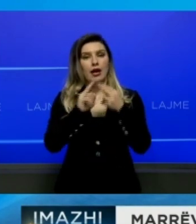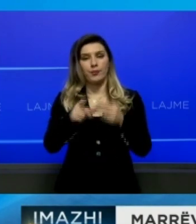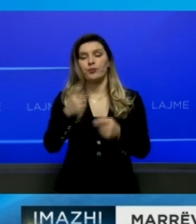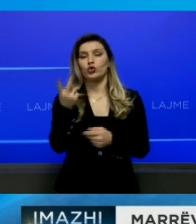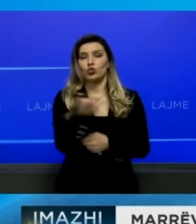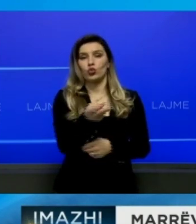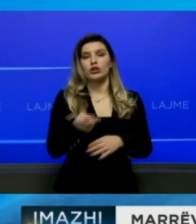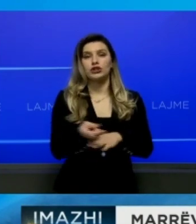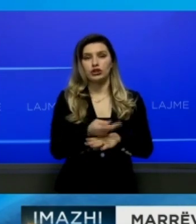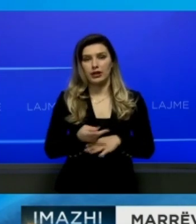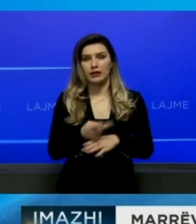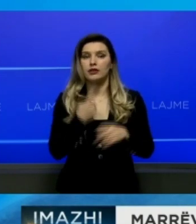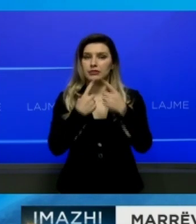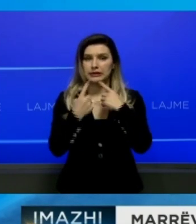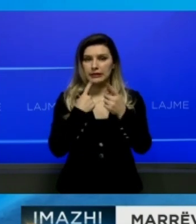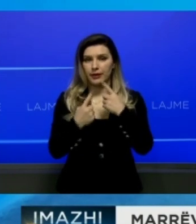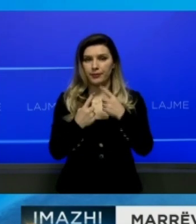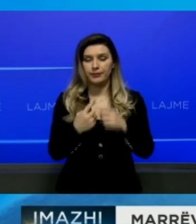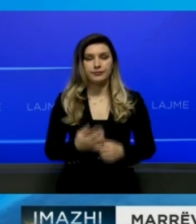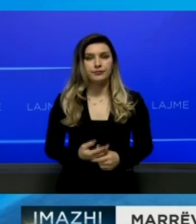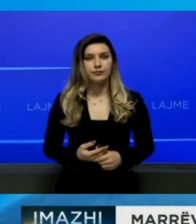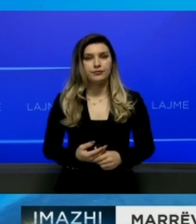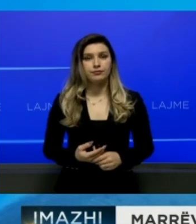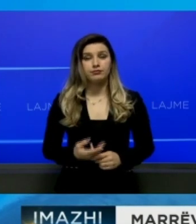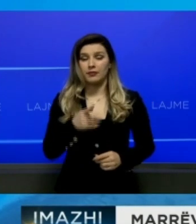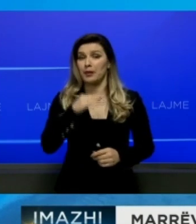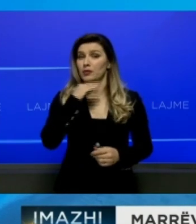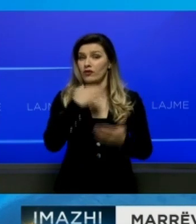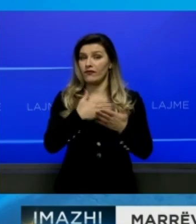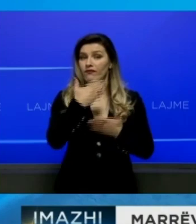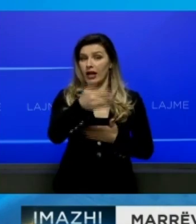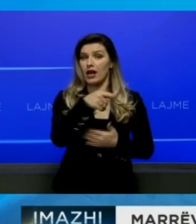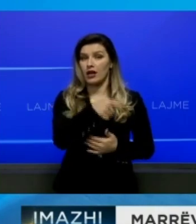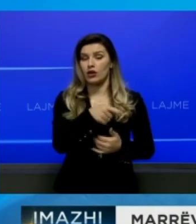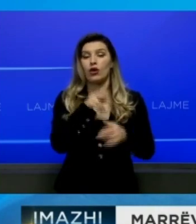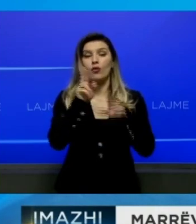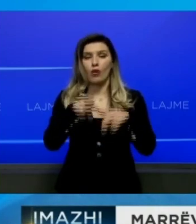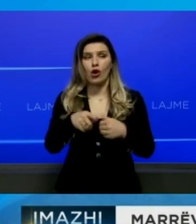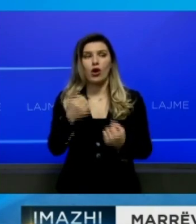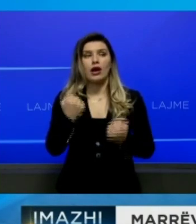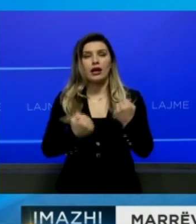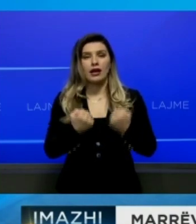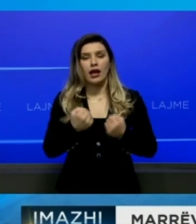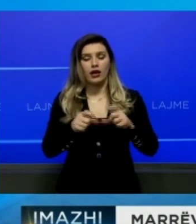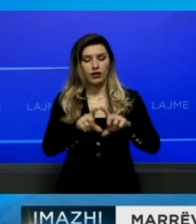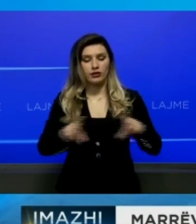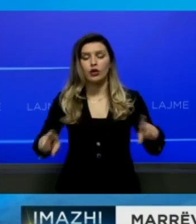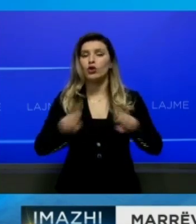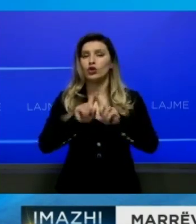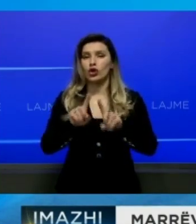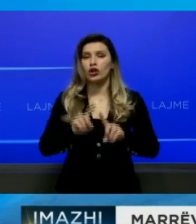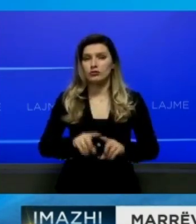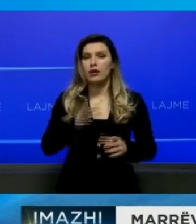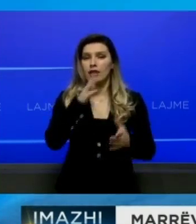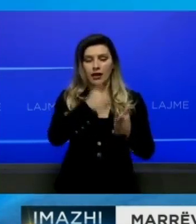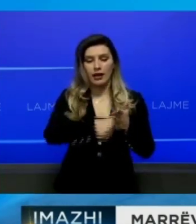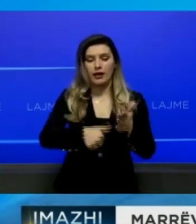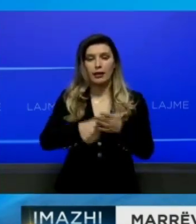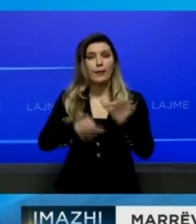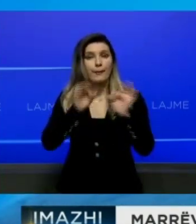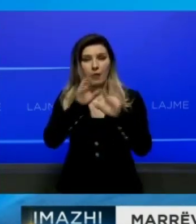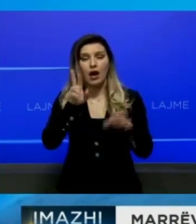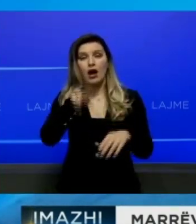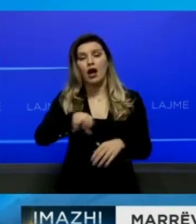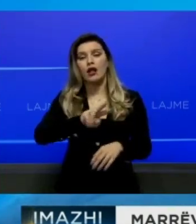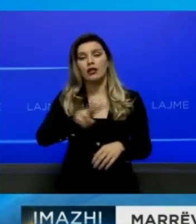e dy vendeve. Në pjesën veriore të Mitrovicës, pos automjeteve pa letra ngjitse, kishte edhe prej tyre që ishin